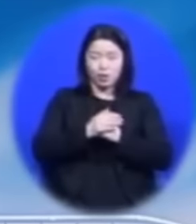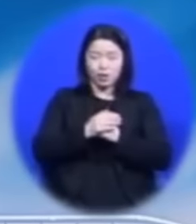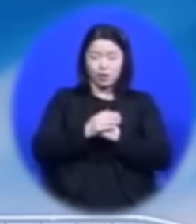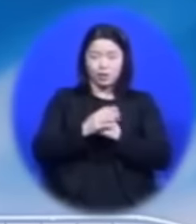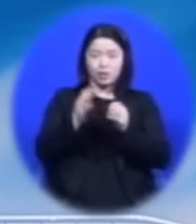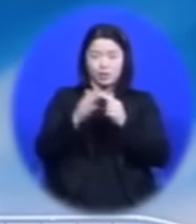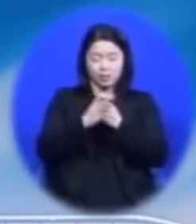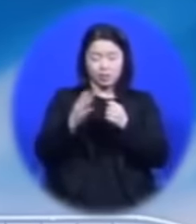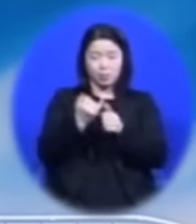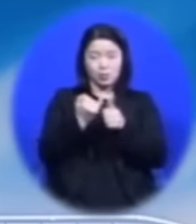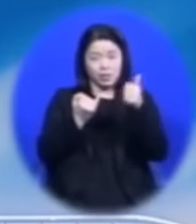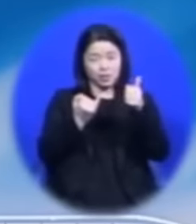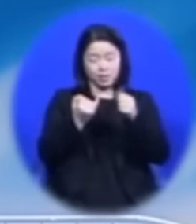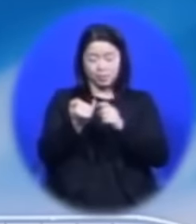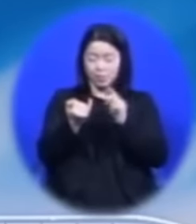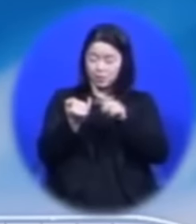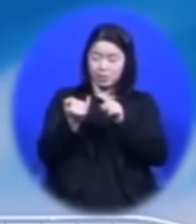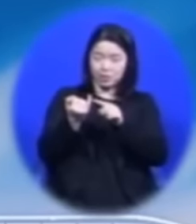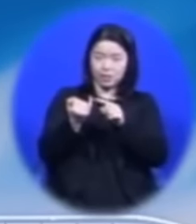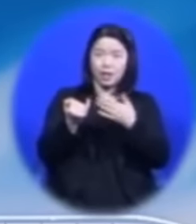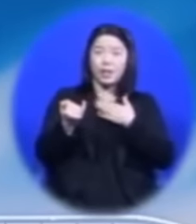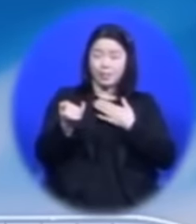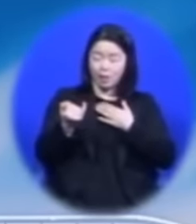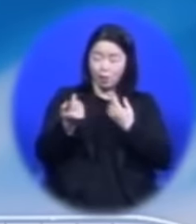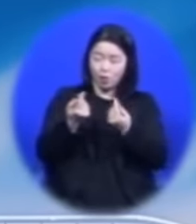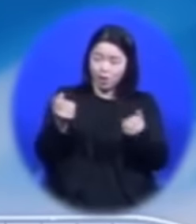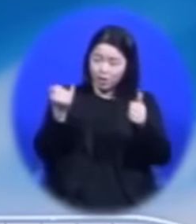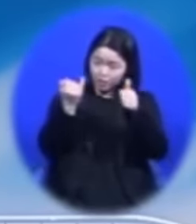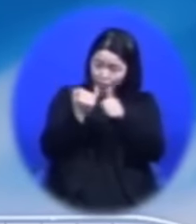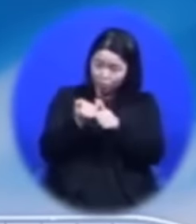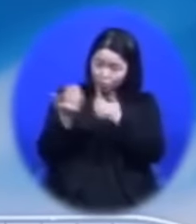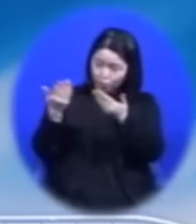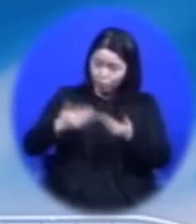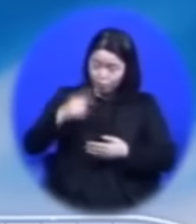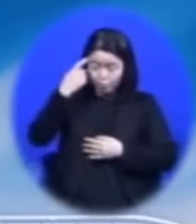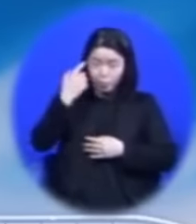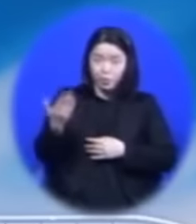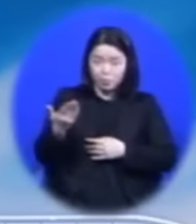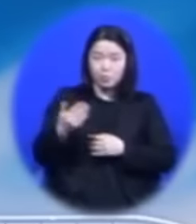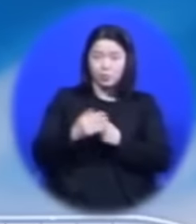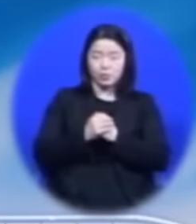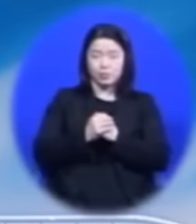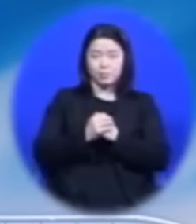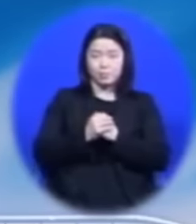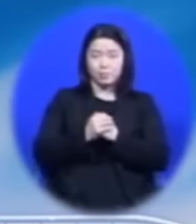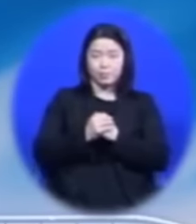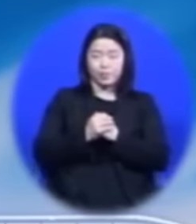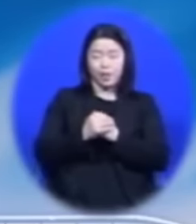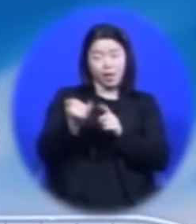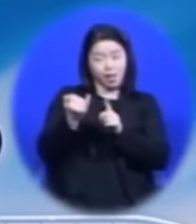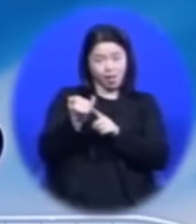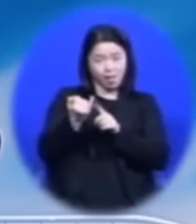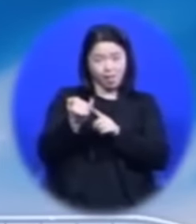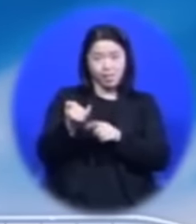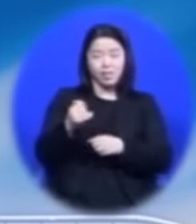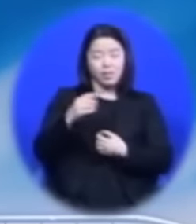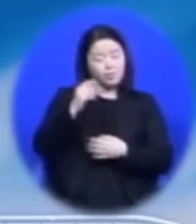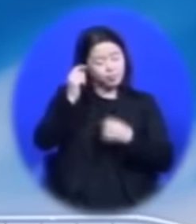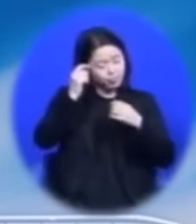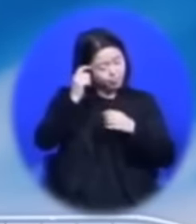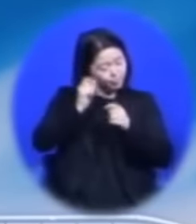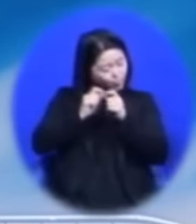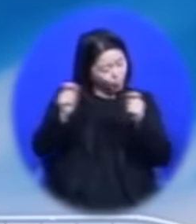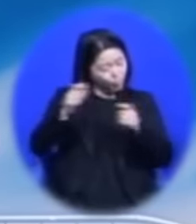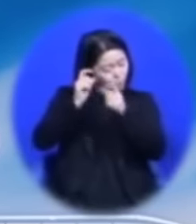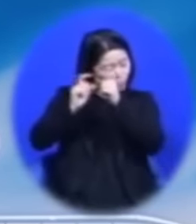남편이 아내에게 나와 결혼해 줄 수 있겠느냐고 물었습니다. 그런데 이 아내가 한참 고민을